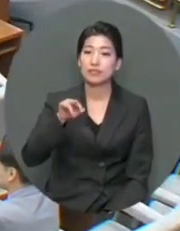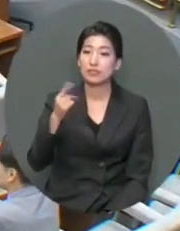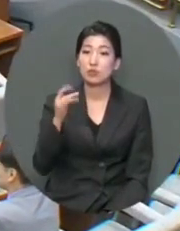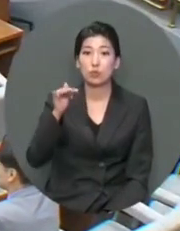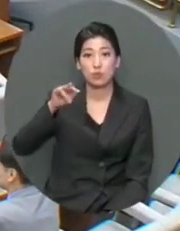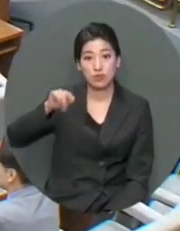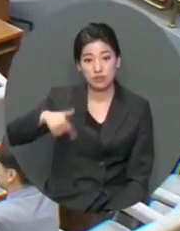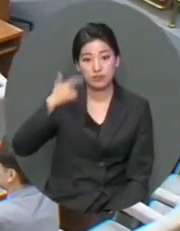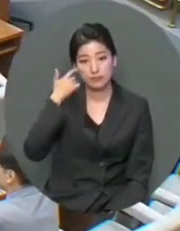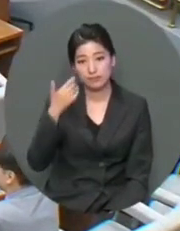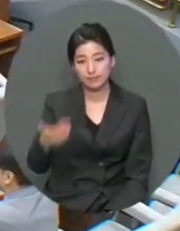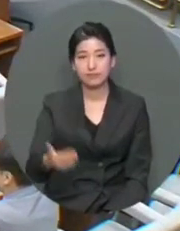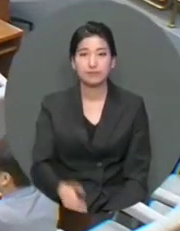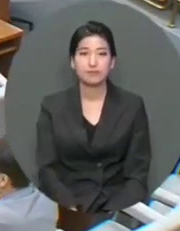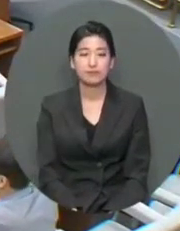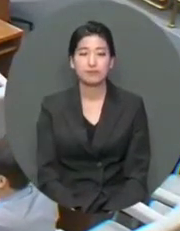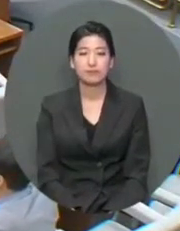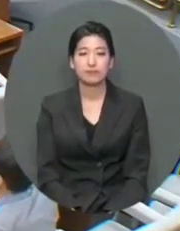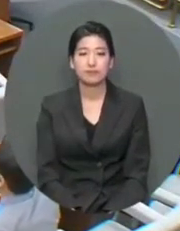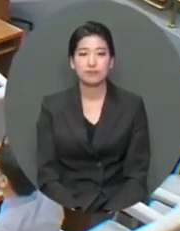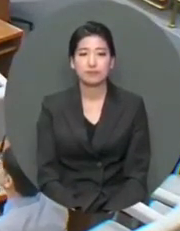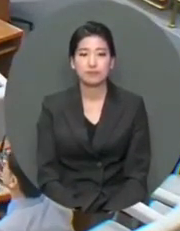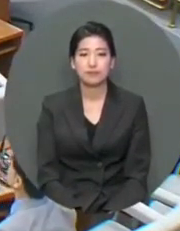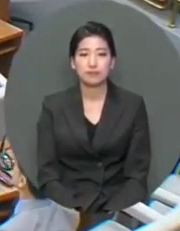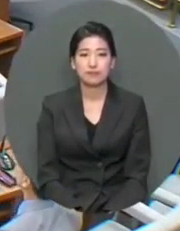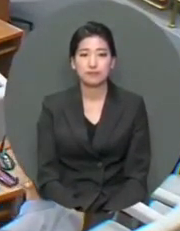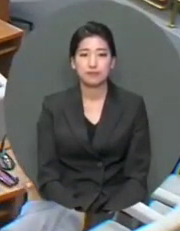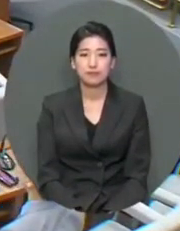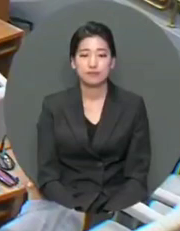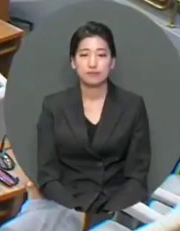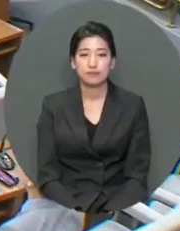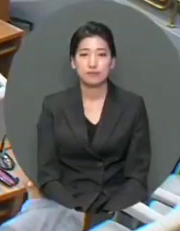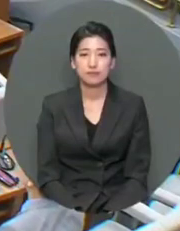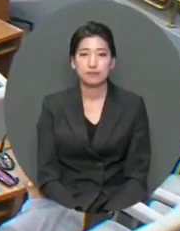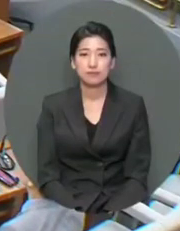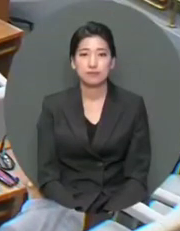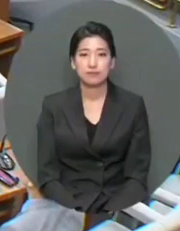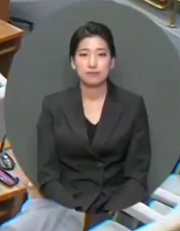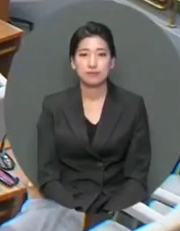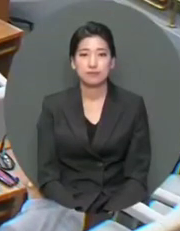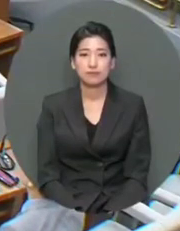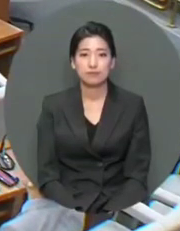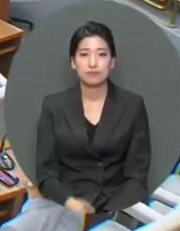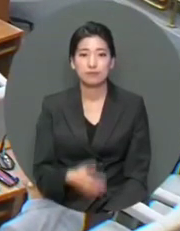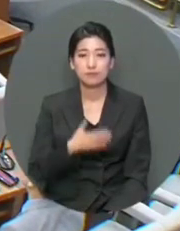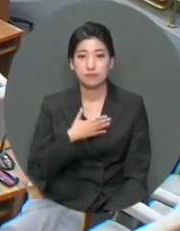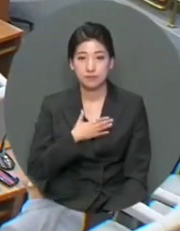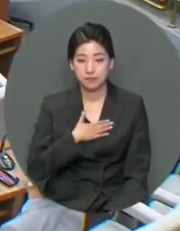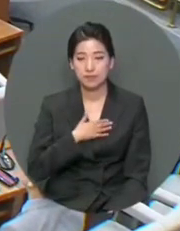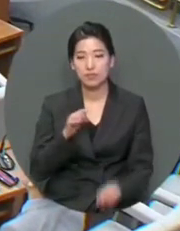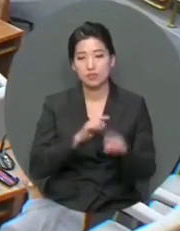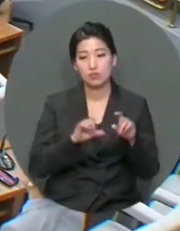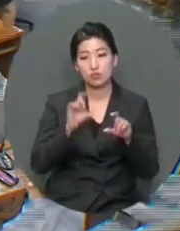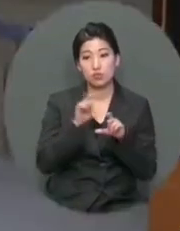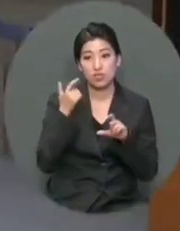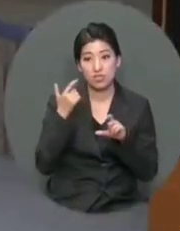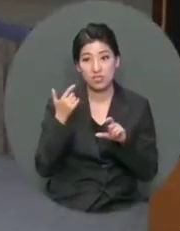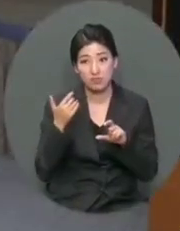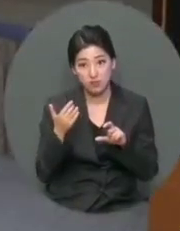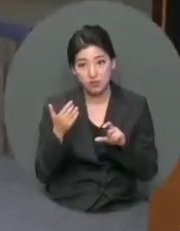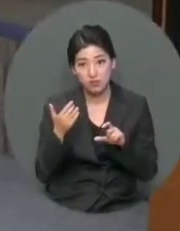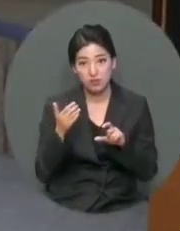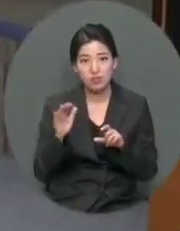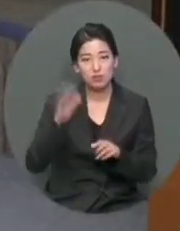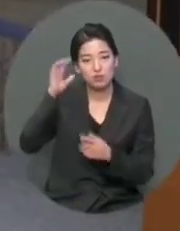주시기 바랍니다. 여당 의원님에도 불구하고 추가 질의를 하려고 하는 게 아니라요.